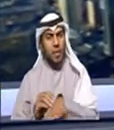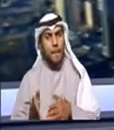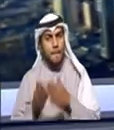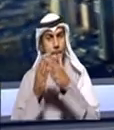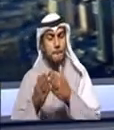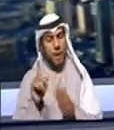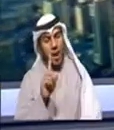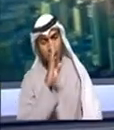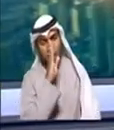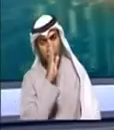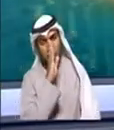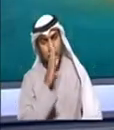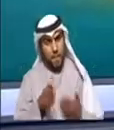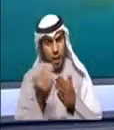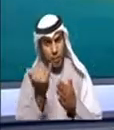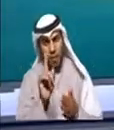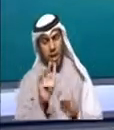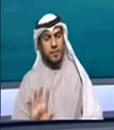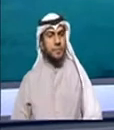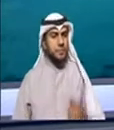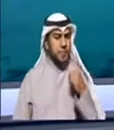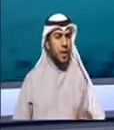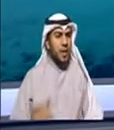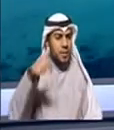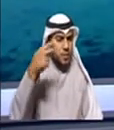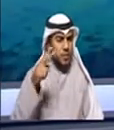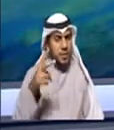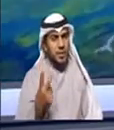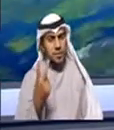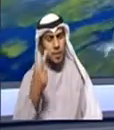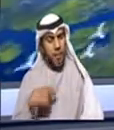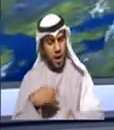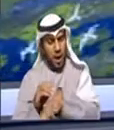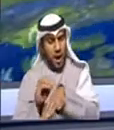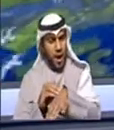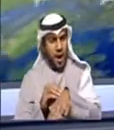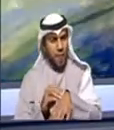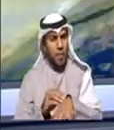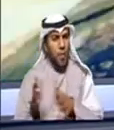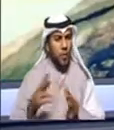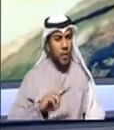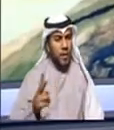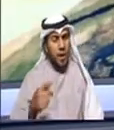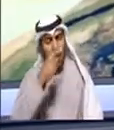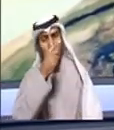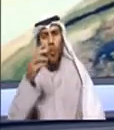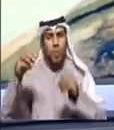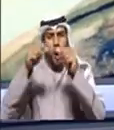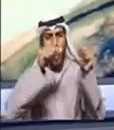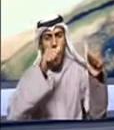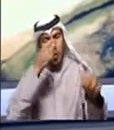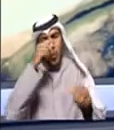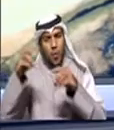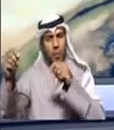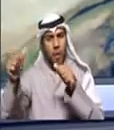خاصه في يوم الاثنين والثلاثه من الجنوب الجنوب الشرقي الغربي خمسه واربعين كيلومتر في الساعه وفرص الغبار راح تكون على المناطق الصحراويه